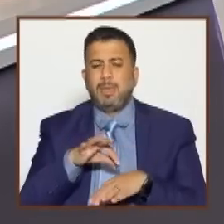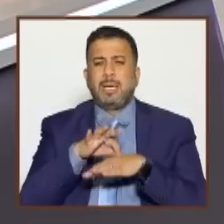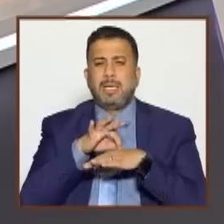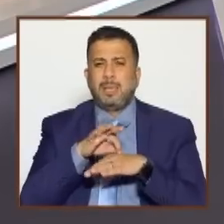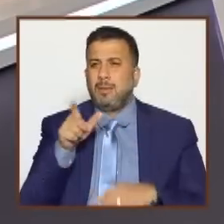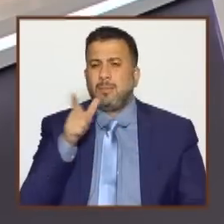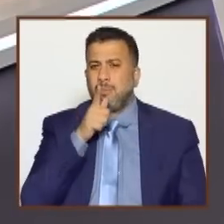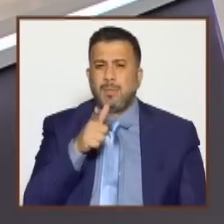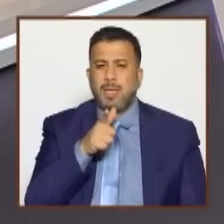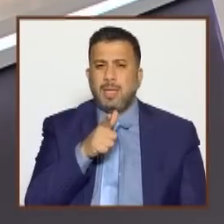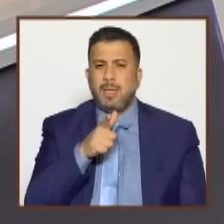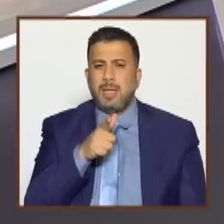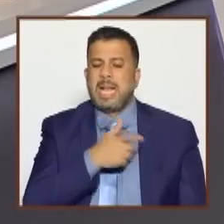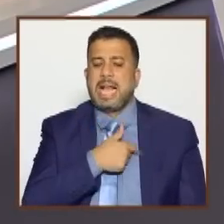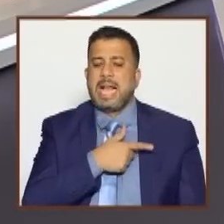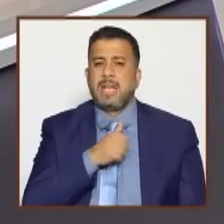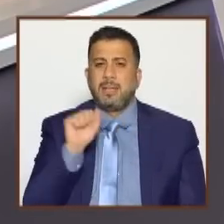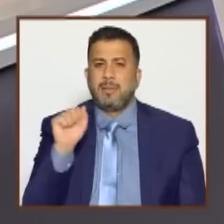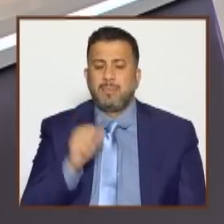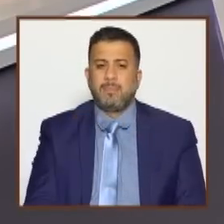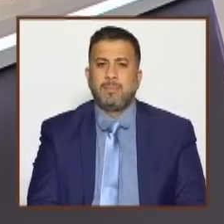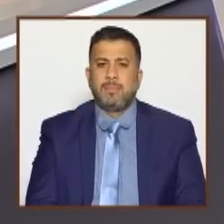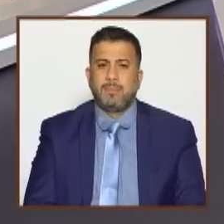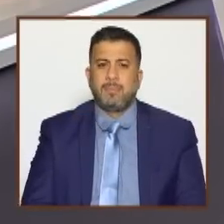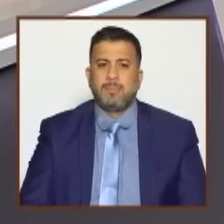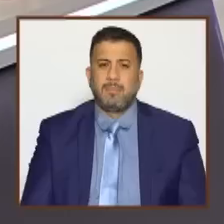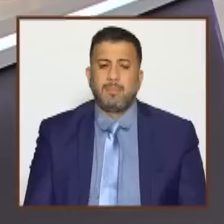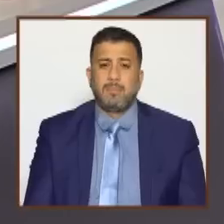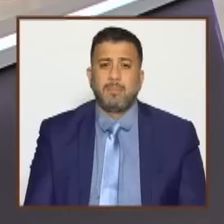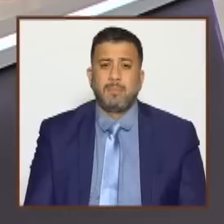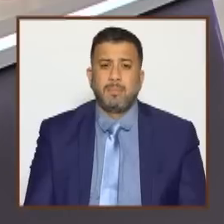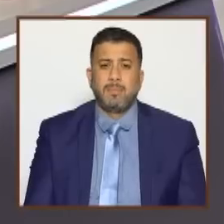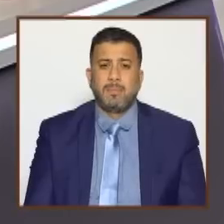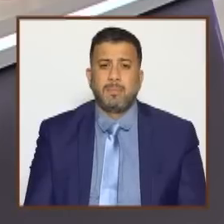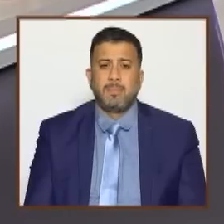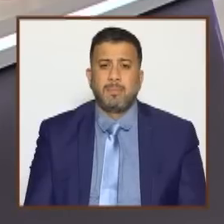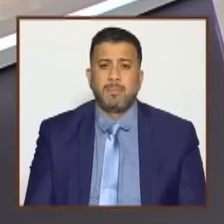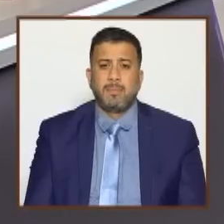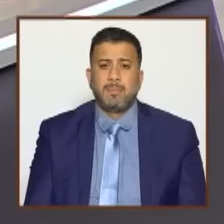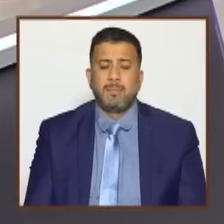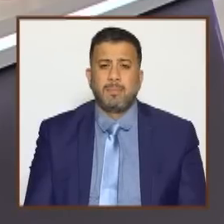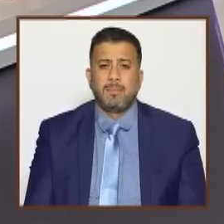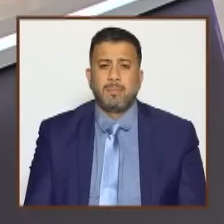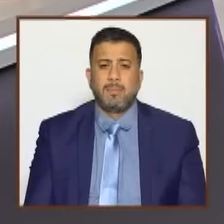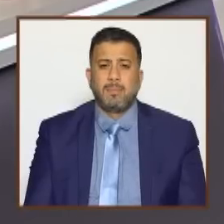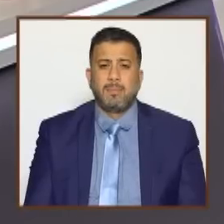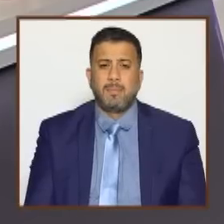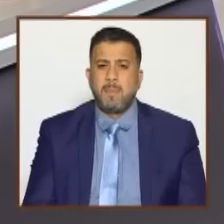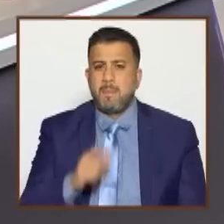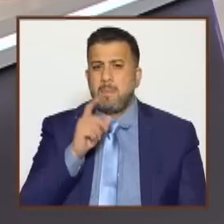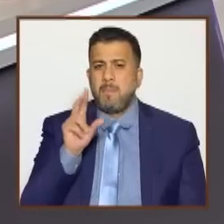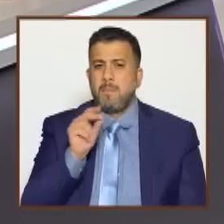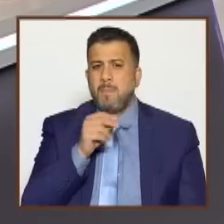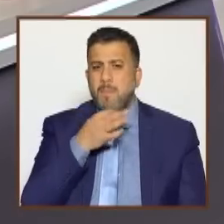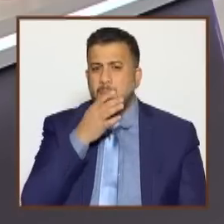على اسمه ككنية يقول للمظلوم، يعني هل انا